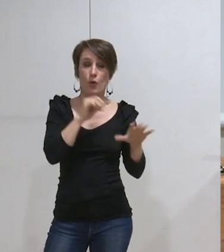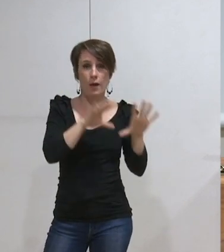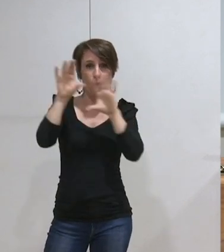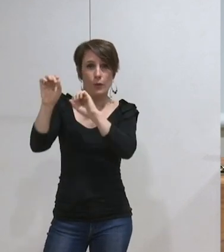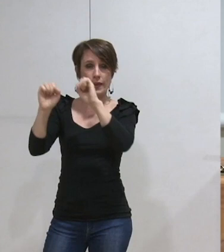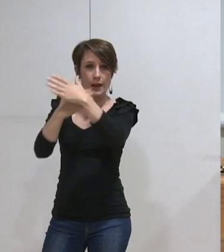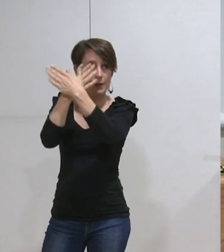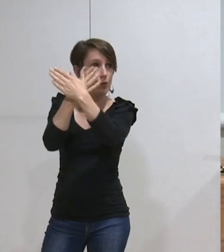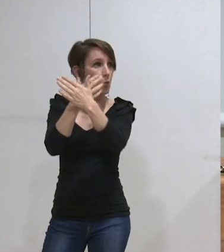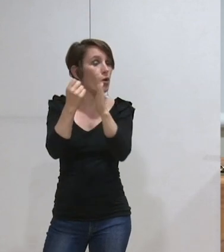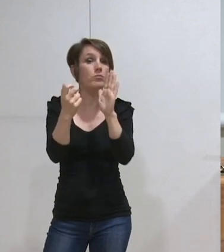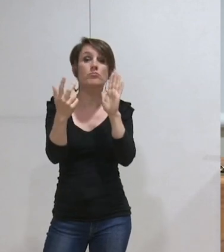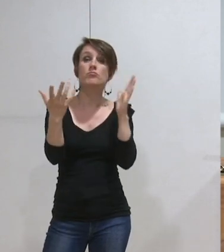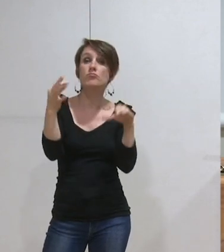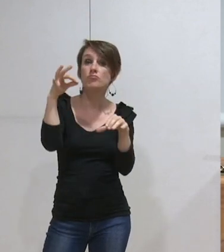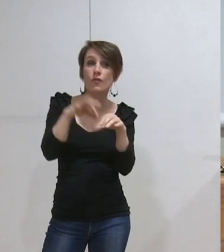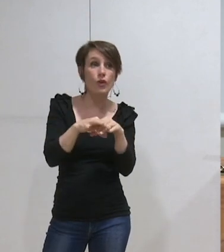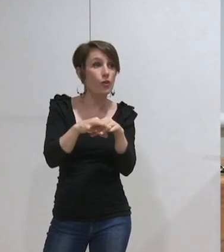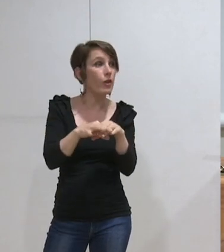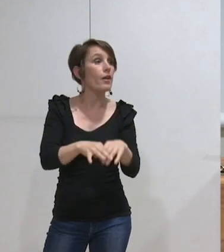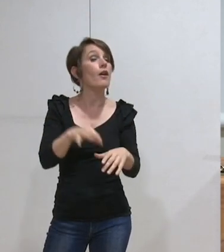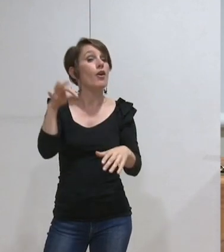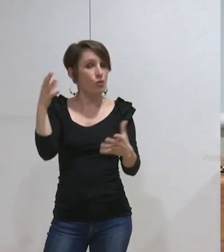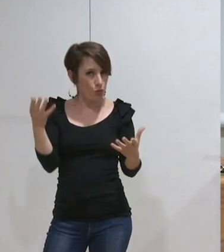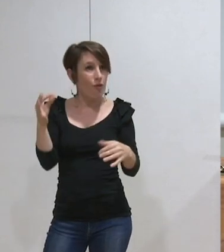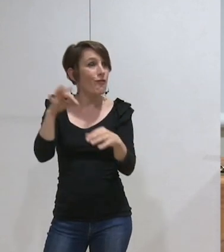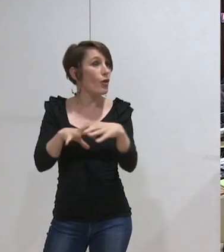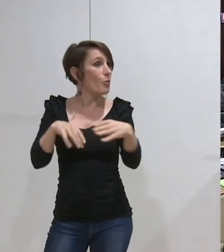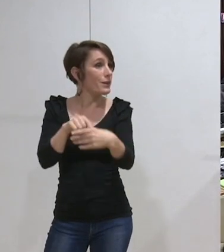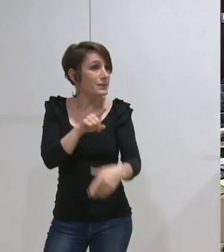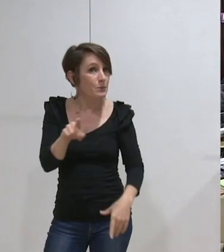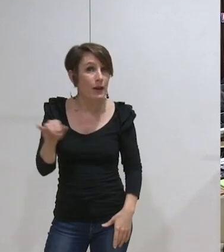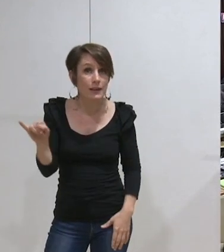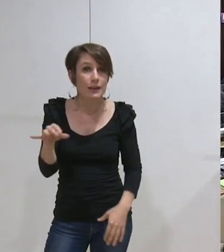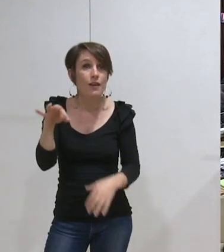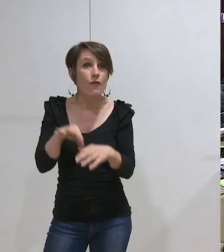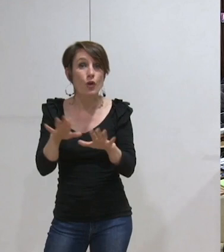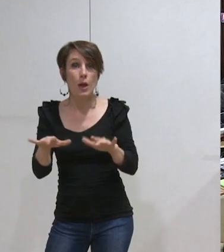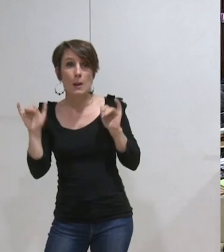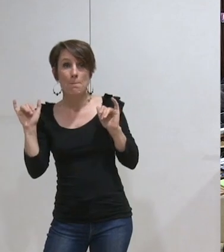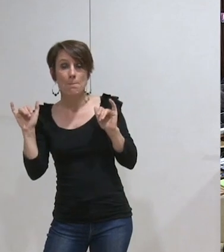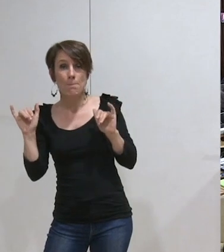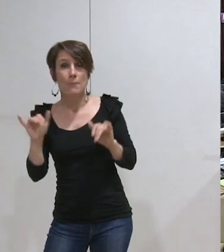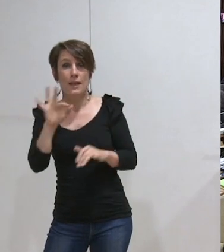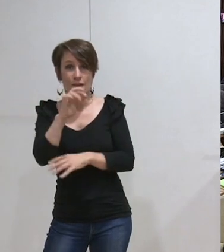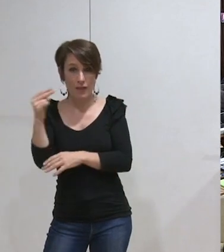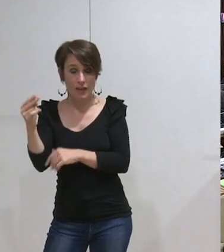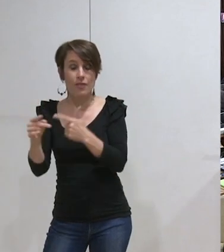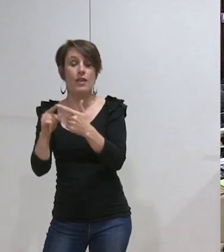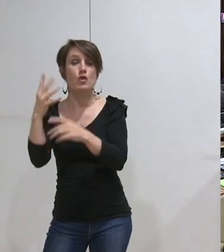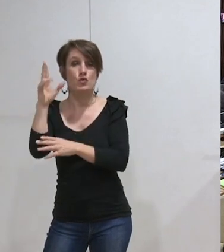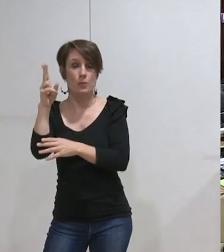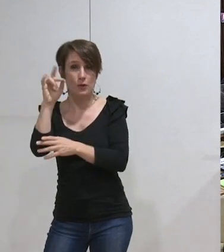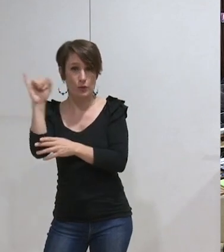métropole avec les désignations ainsi faites qui ne prend pas part au vote qui s'abstient Front national groupe